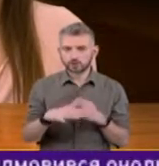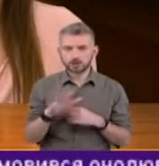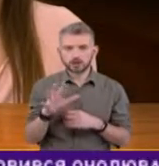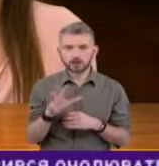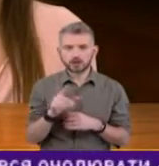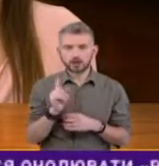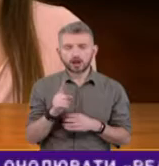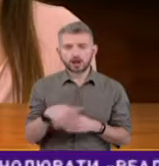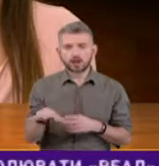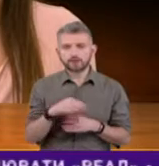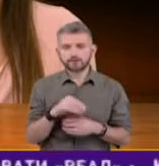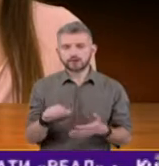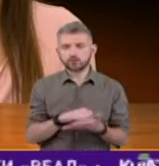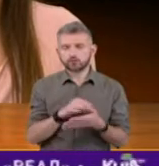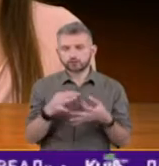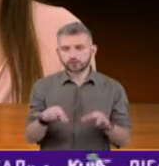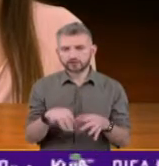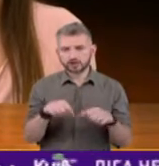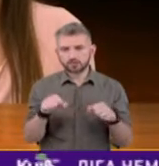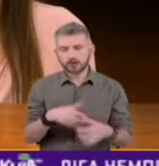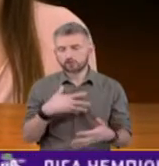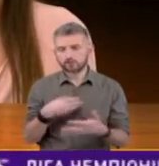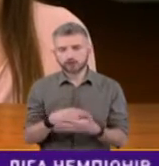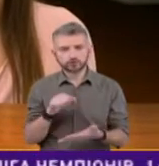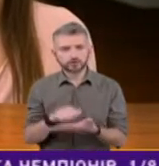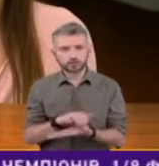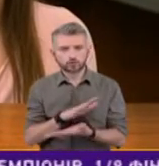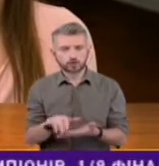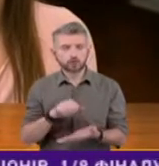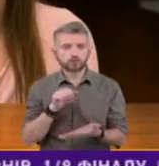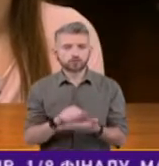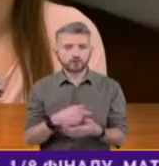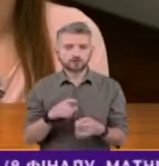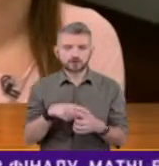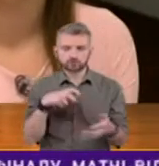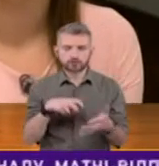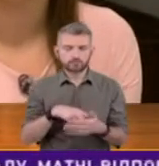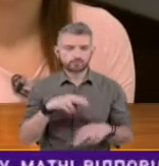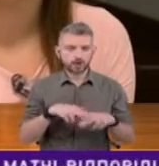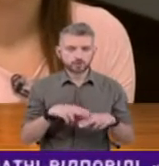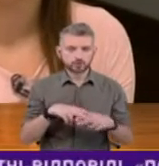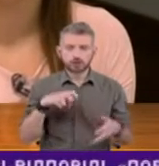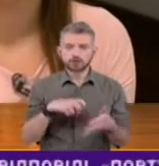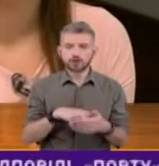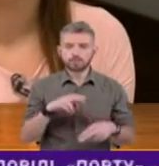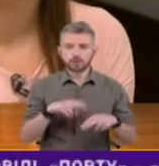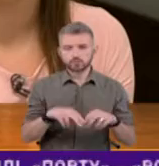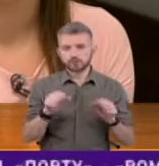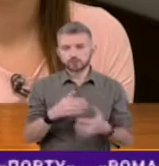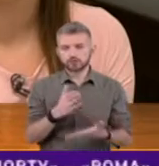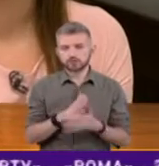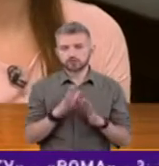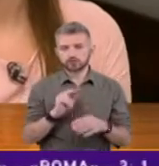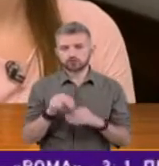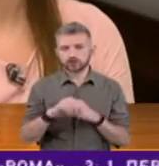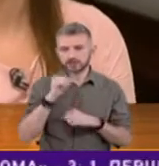на право власності виявляється, це не документ. Документ тільки штамп в паспорті. А штамп в паспорті саме може стояти тільки через